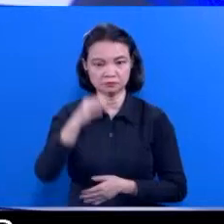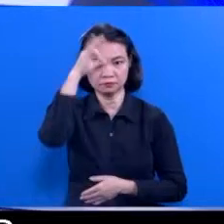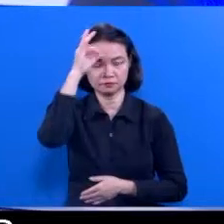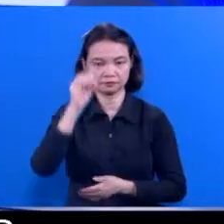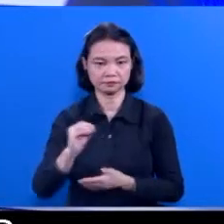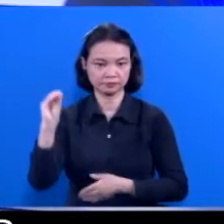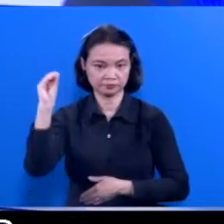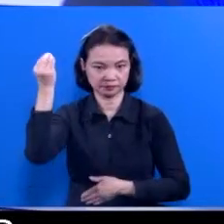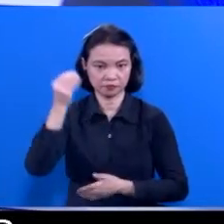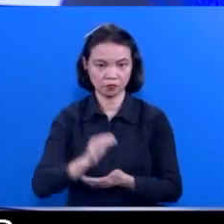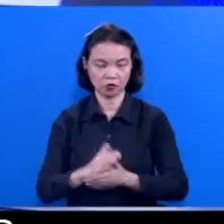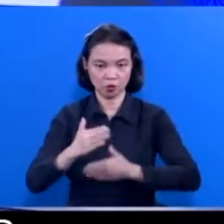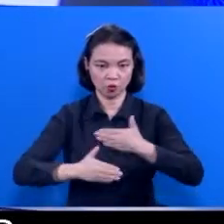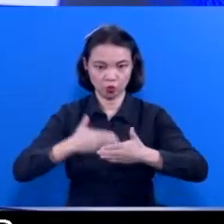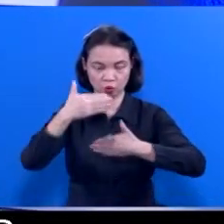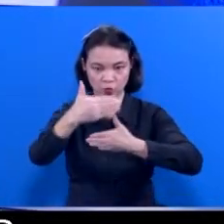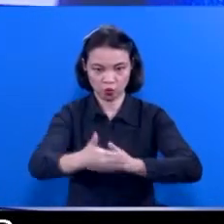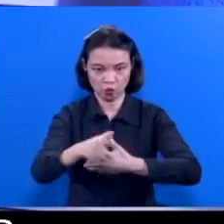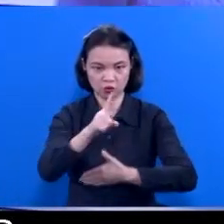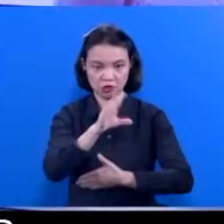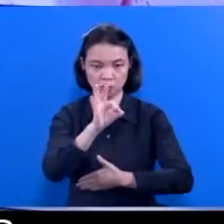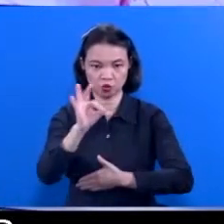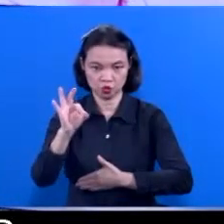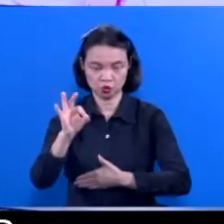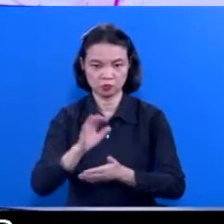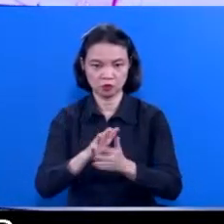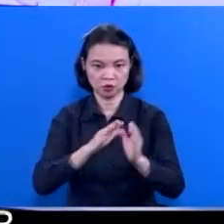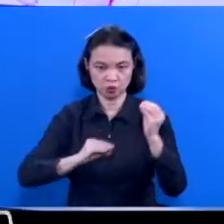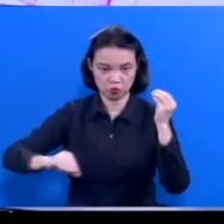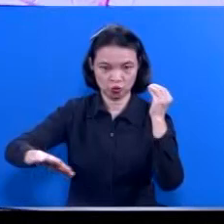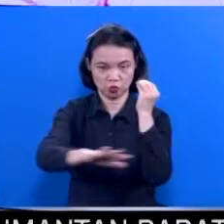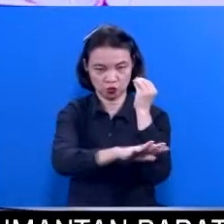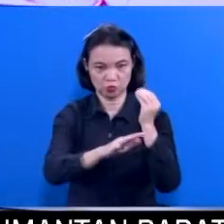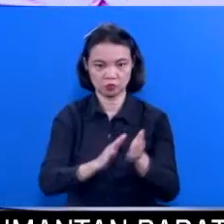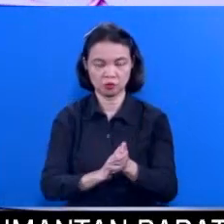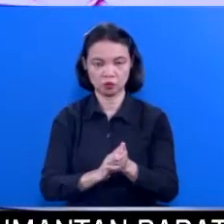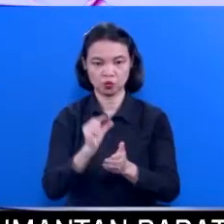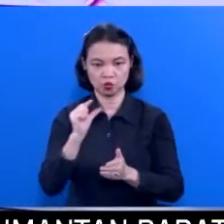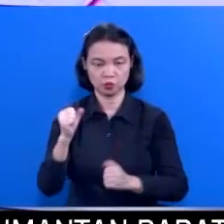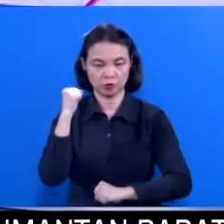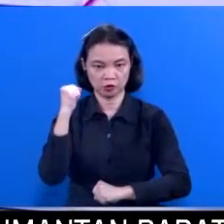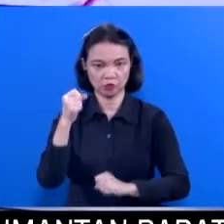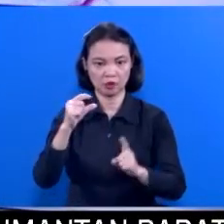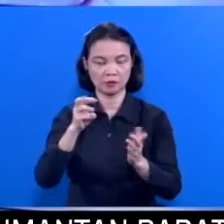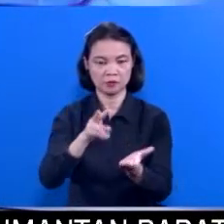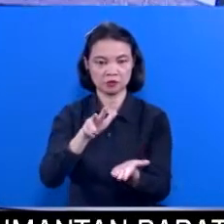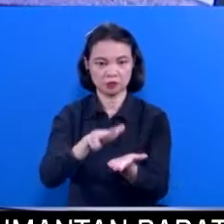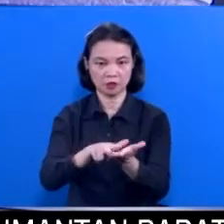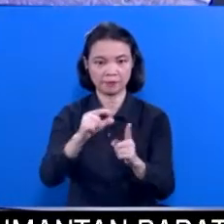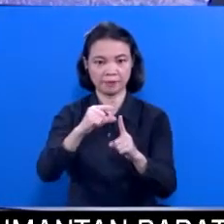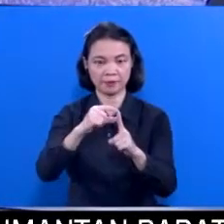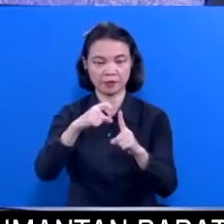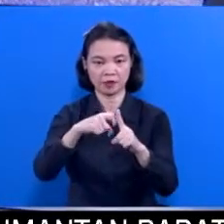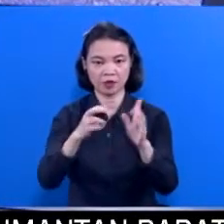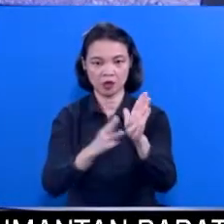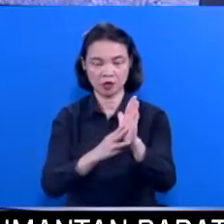Jaya memperlakukan penyekatan di 100 titik Jabodetabek dalam rangka pengetatan kebijakan PPKM darurat untuk